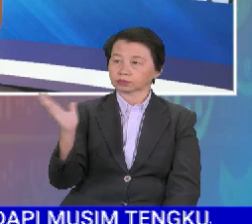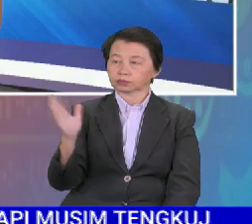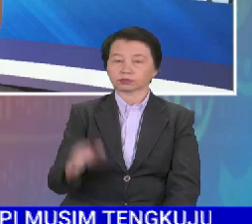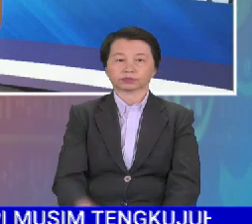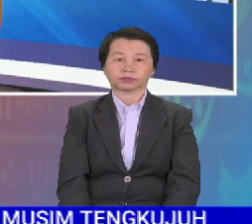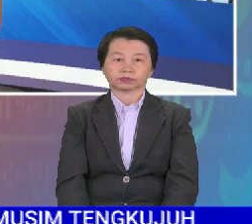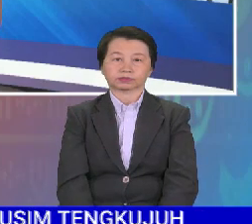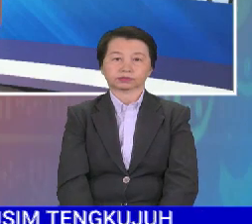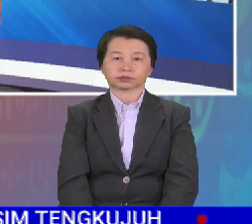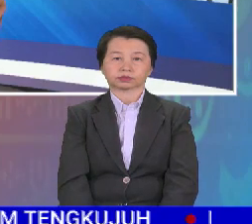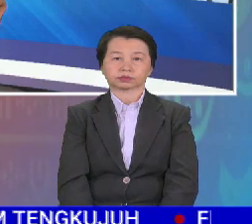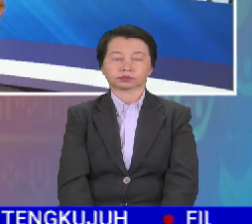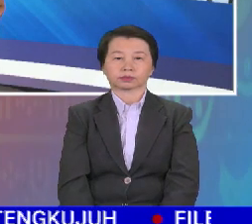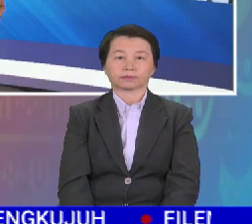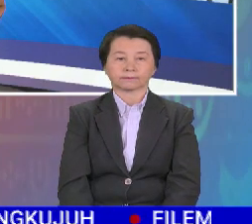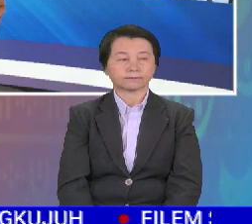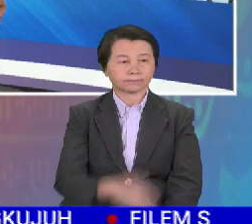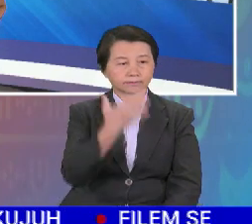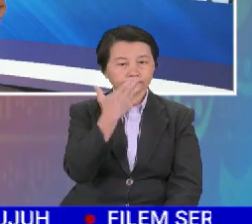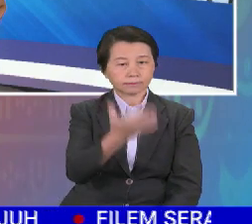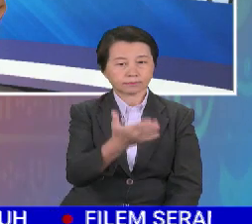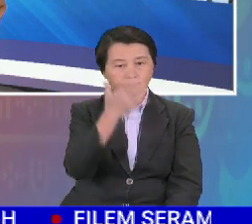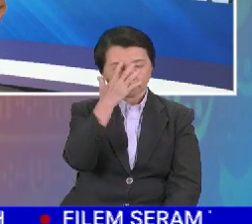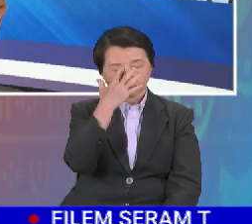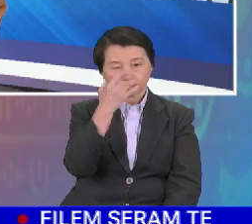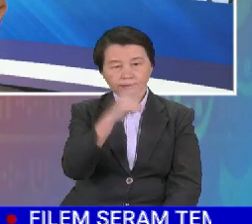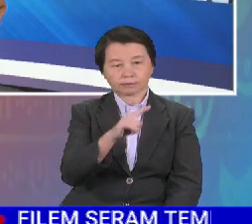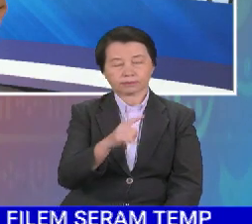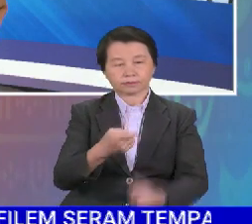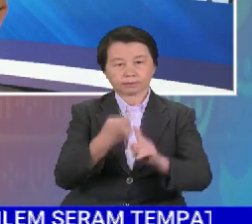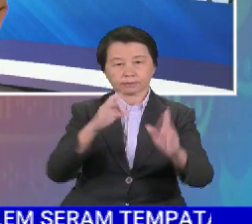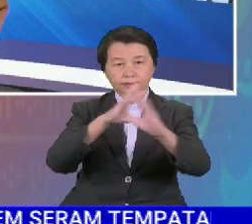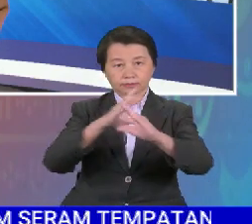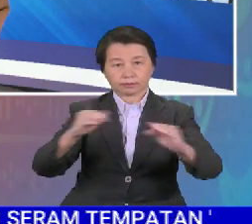Puri. Silakan. Baik, terima kasih Vanessa untuk perkembangan dari Sarawak.